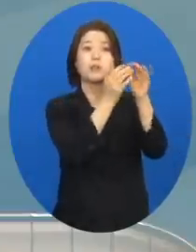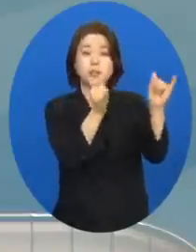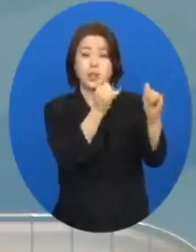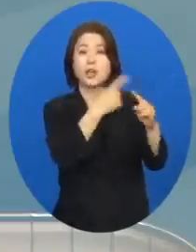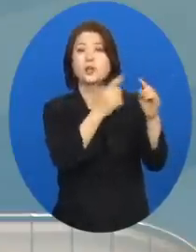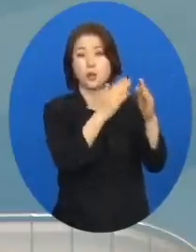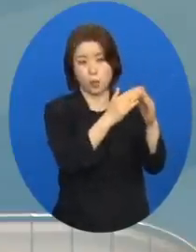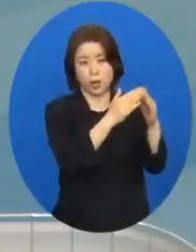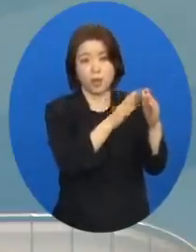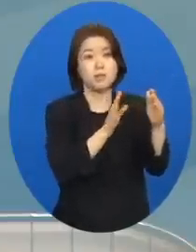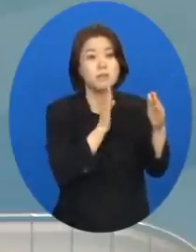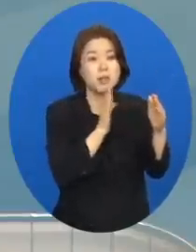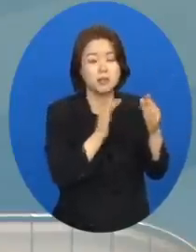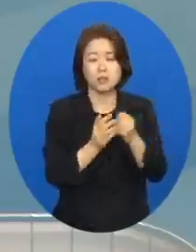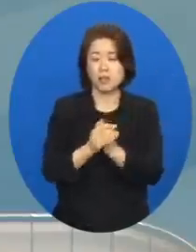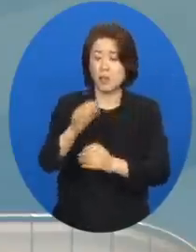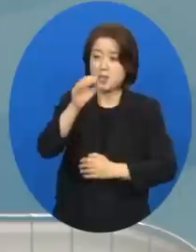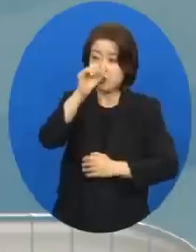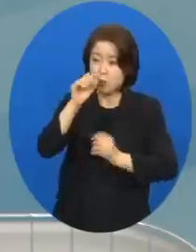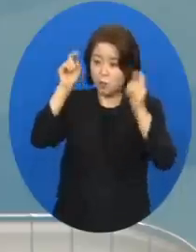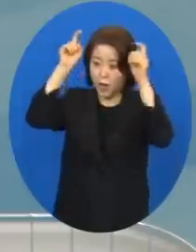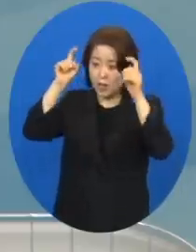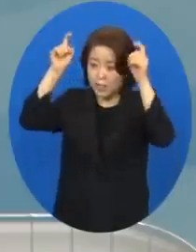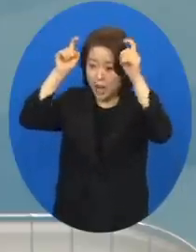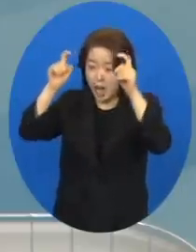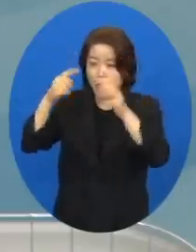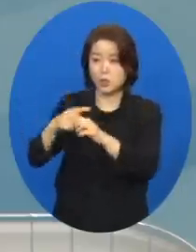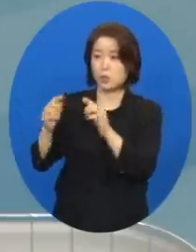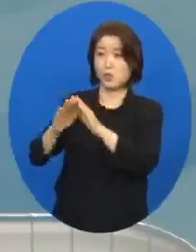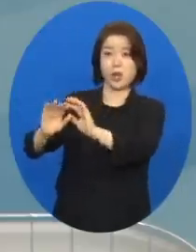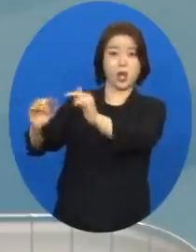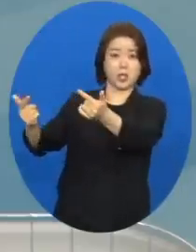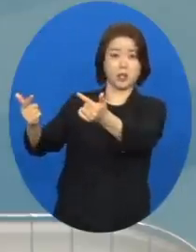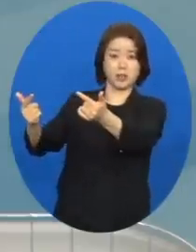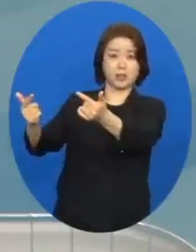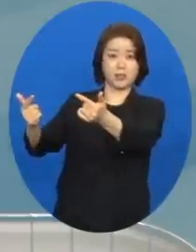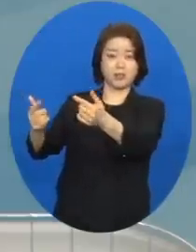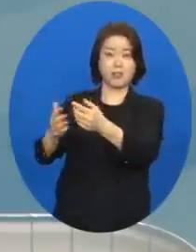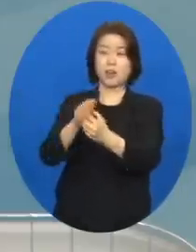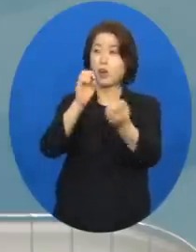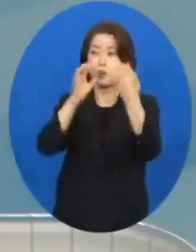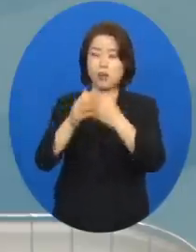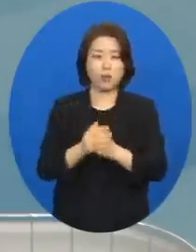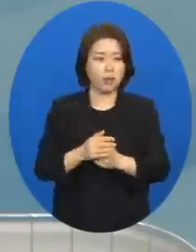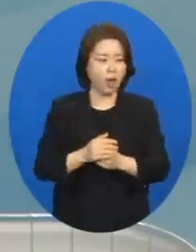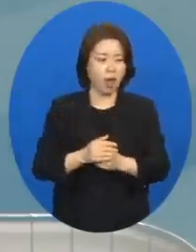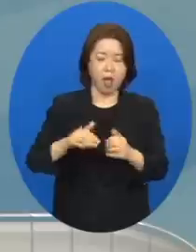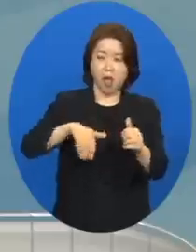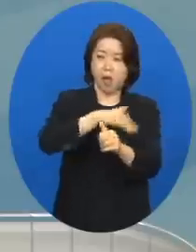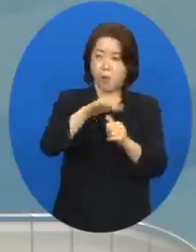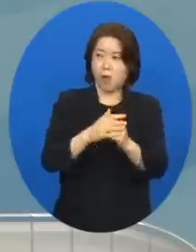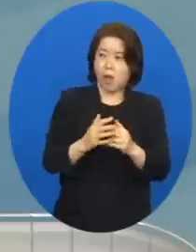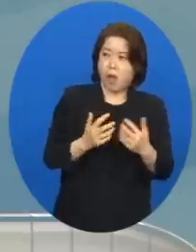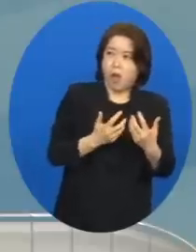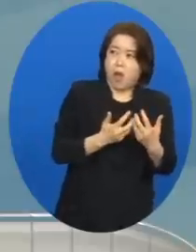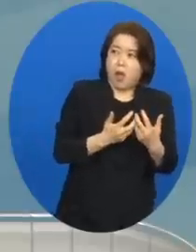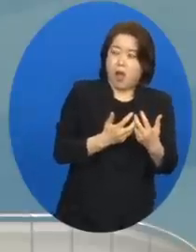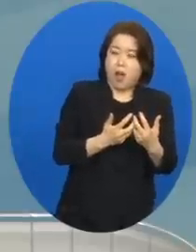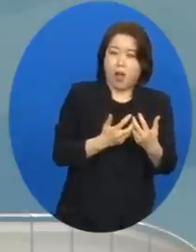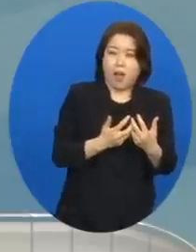선한 양의 교회는 아니잖아요. 그래가지고 굉장히 분위기가 경색된 적이